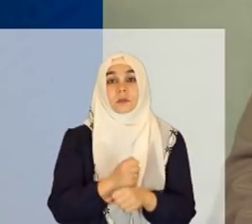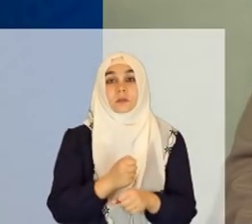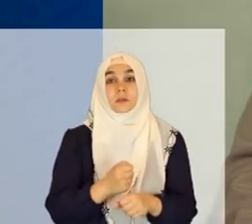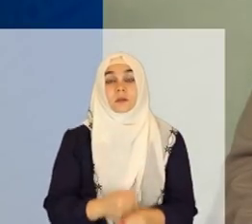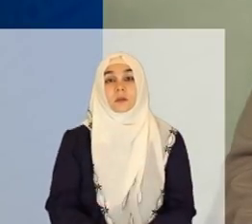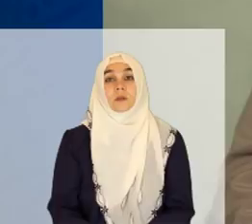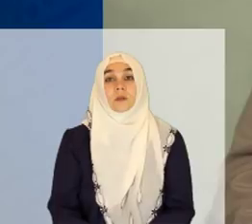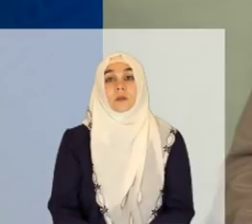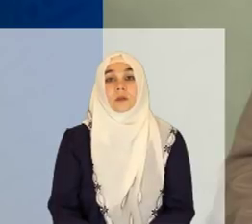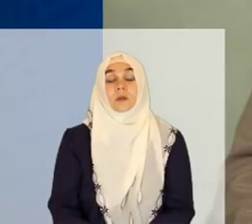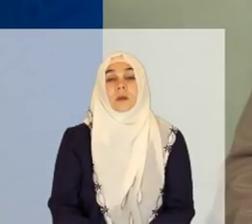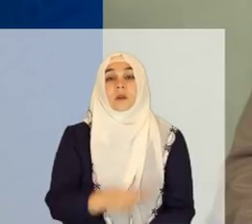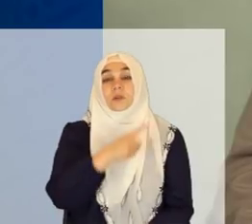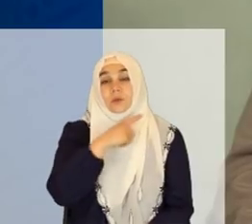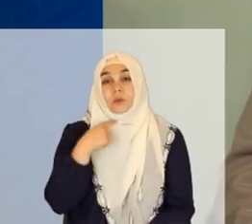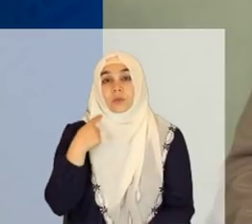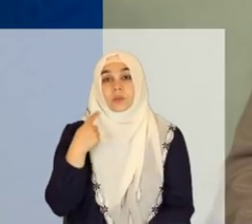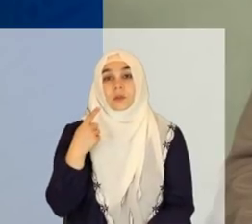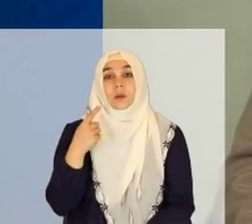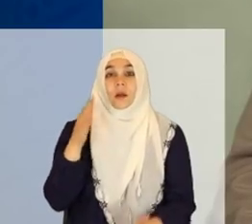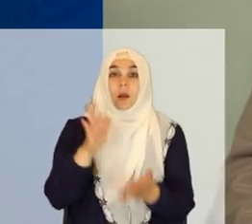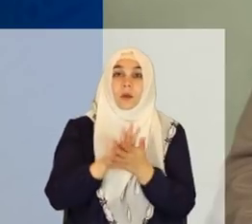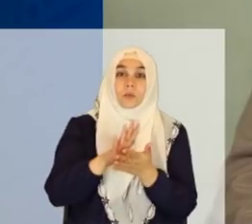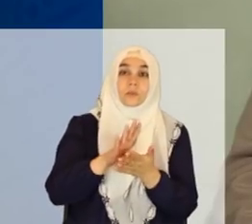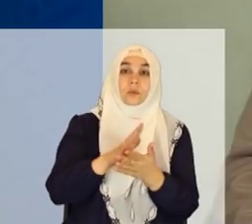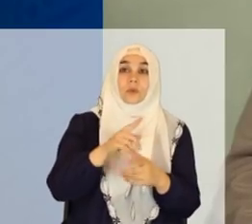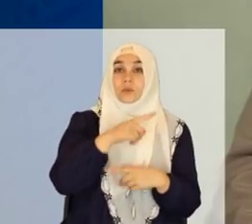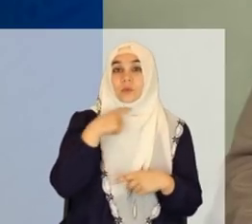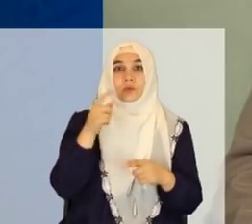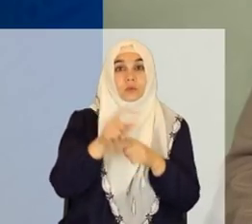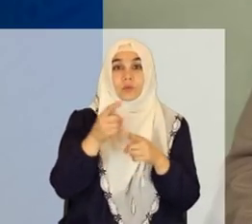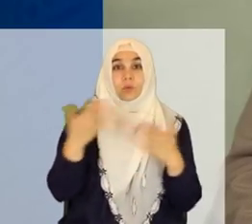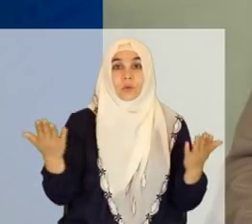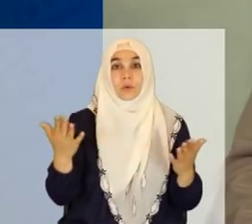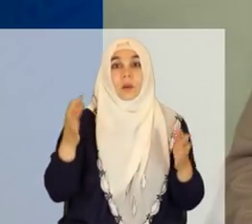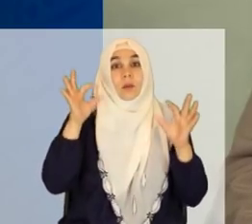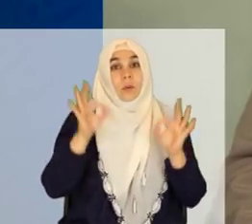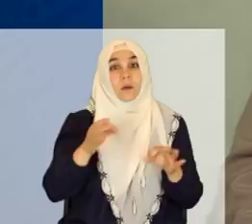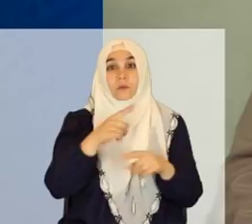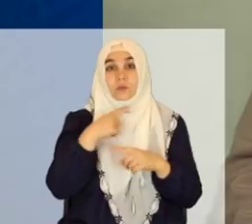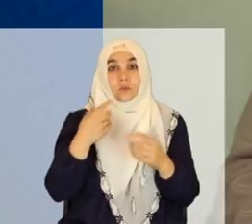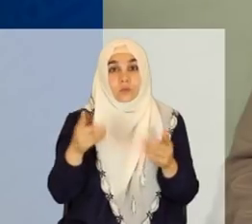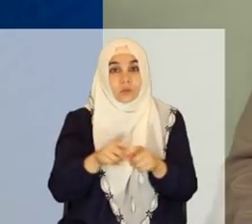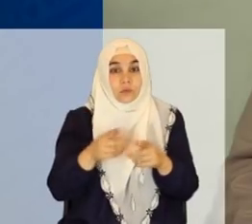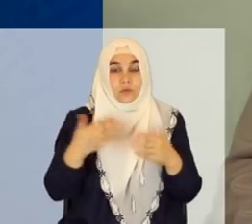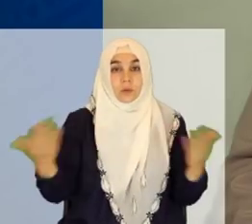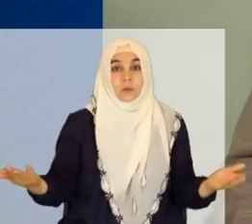so'ysa. So'yish harom so'yish degan gap yo'q. Taqvo so'yish degan ham gap yo'q.